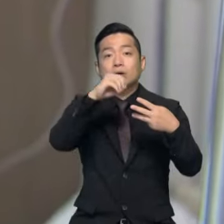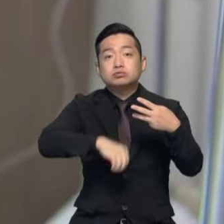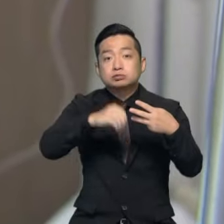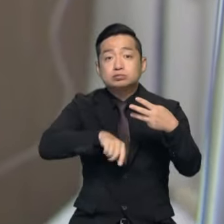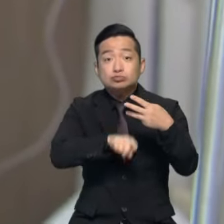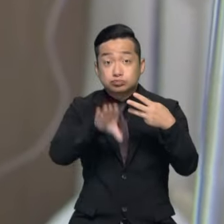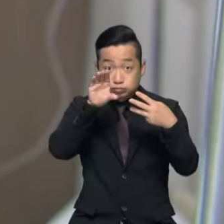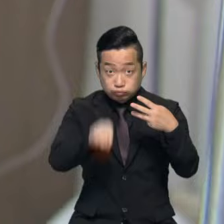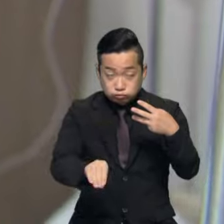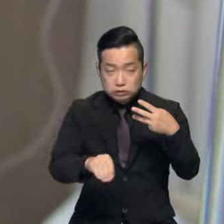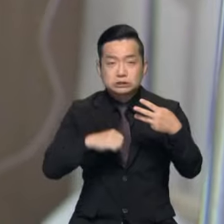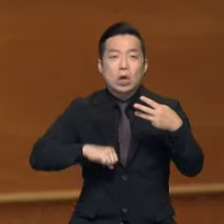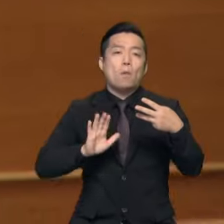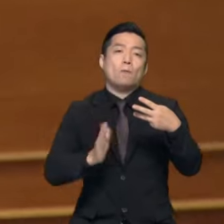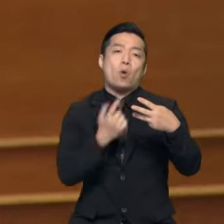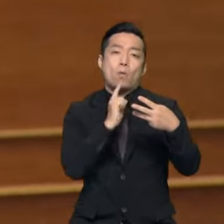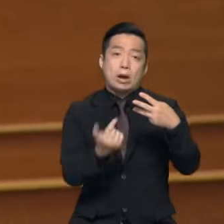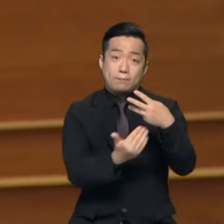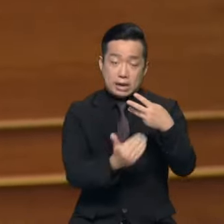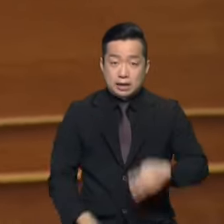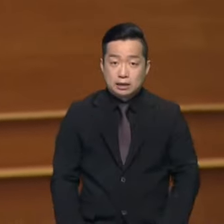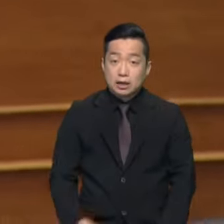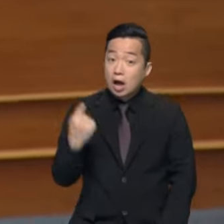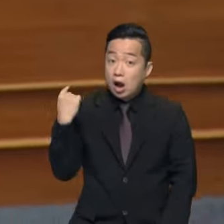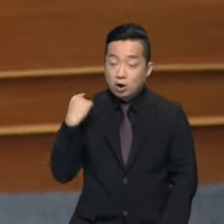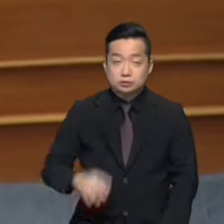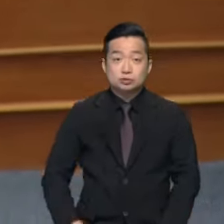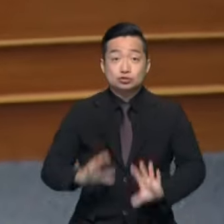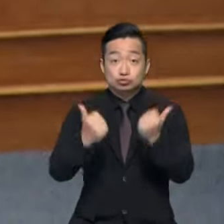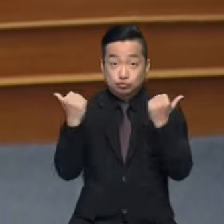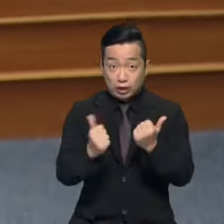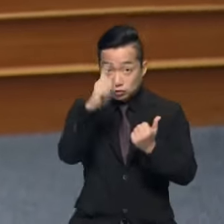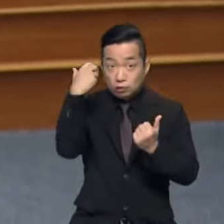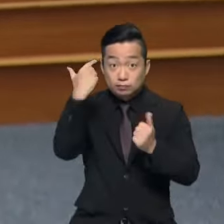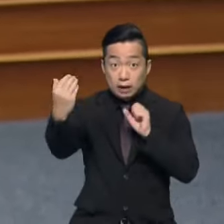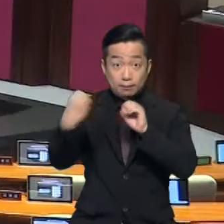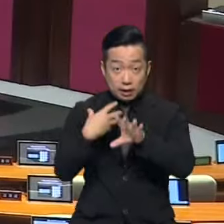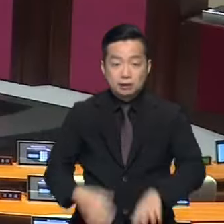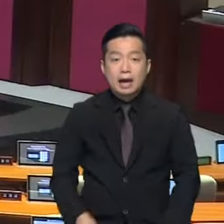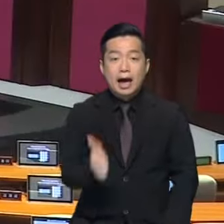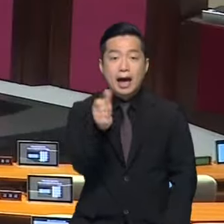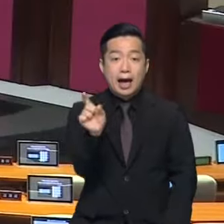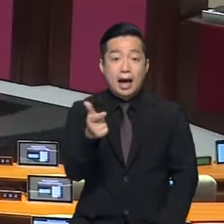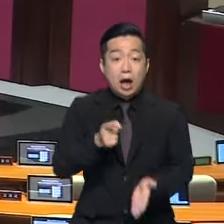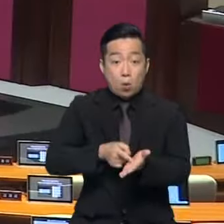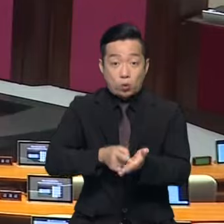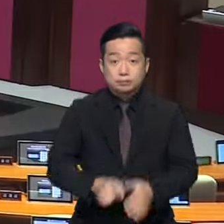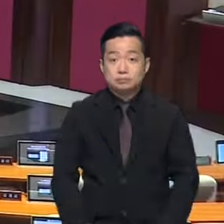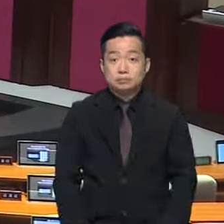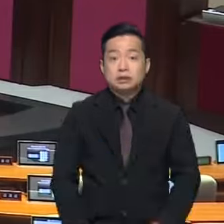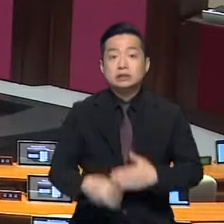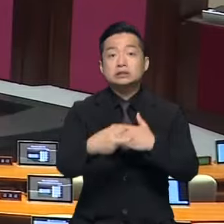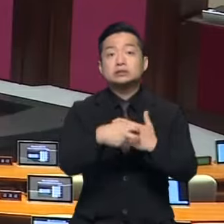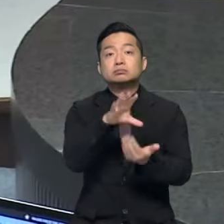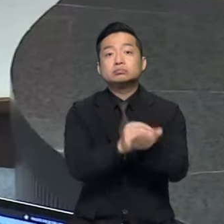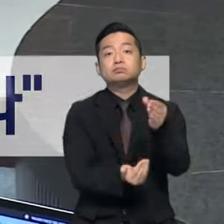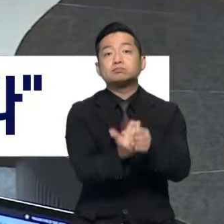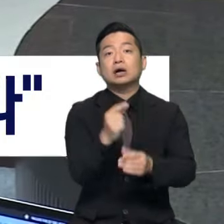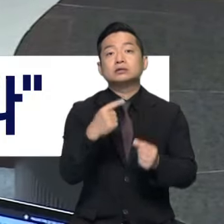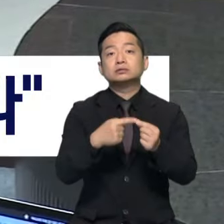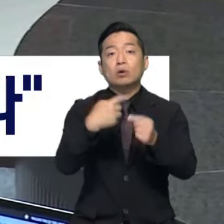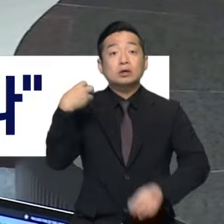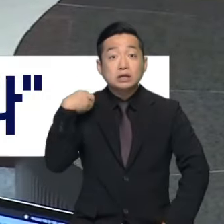태도 변화라고 나열했습니다. 특히 어제 국회 대정부질문 중 한덕수 국무총리가 했던 의료대란의 첫 번째